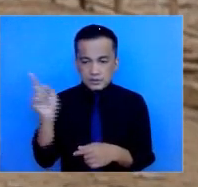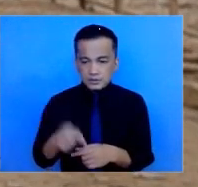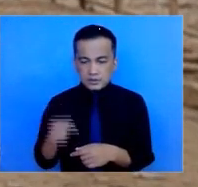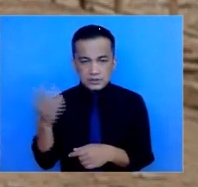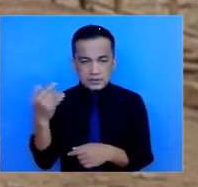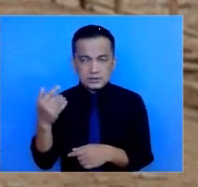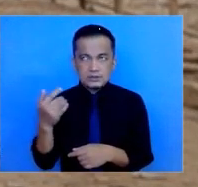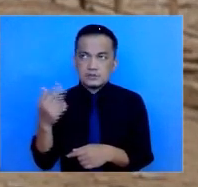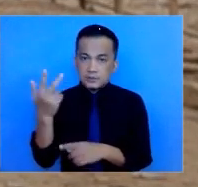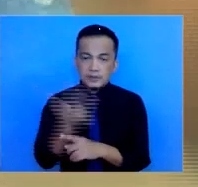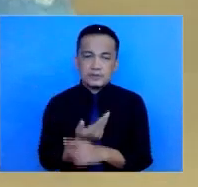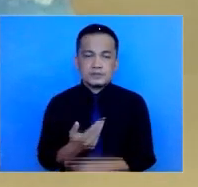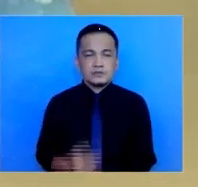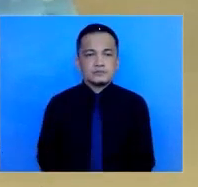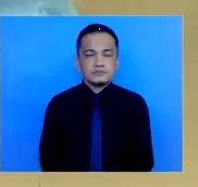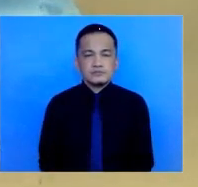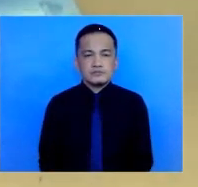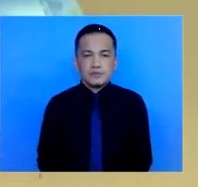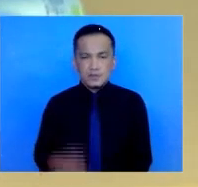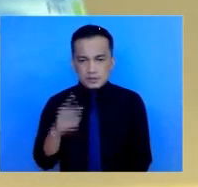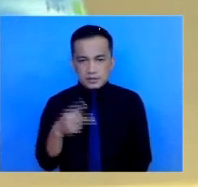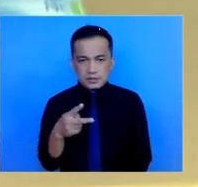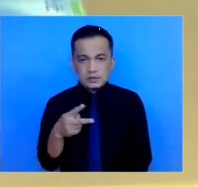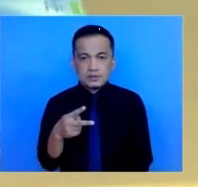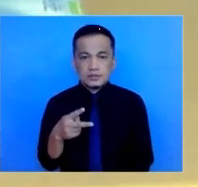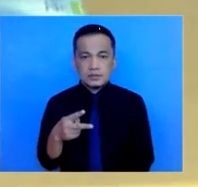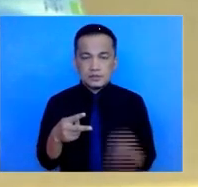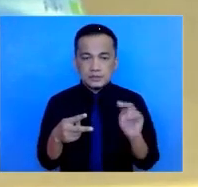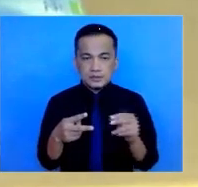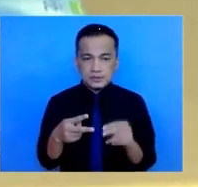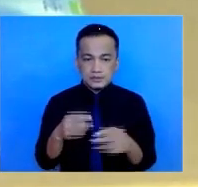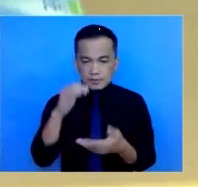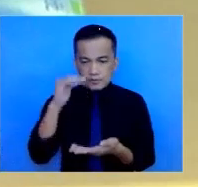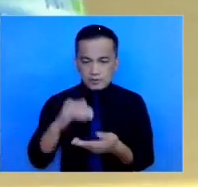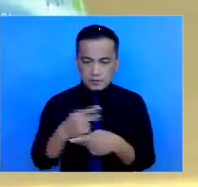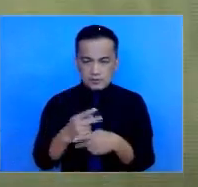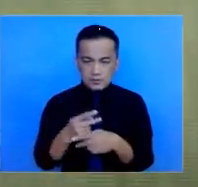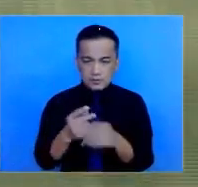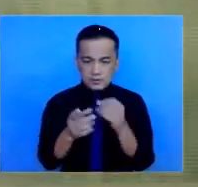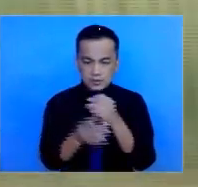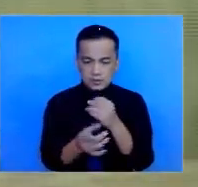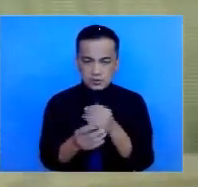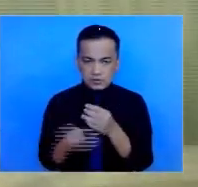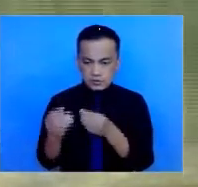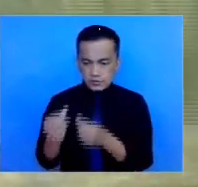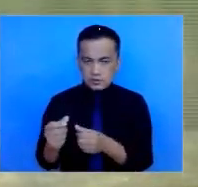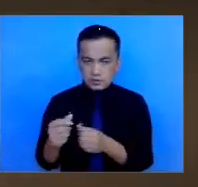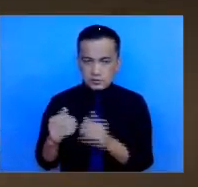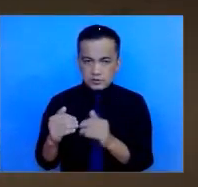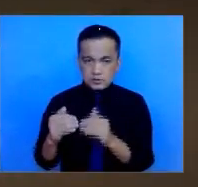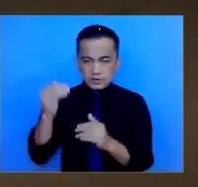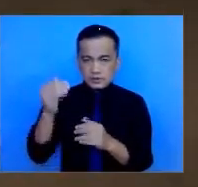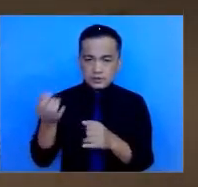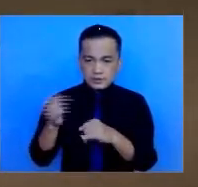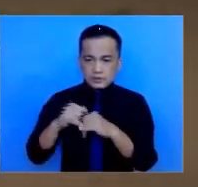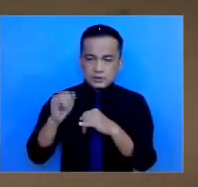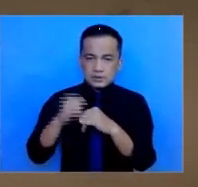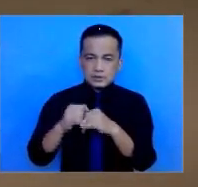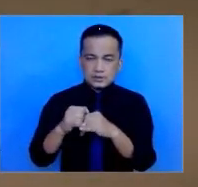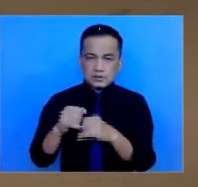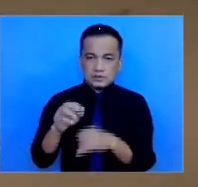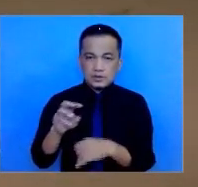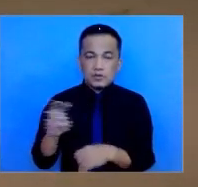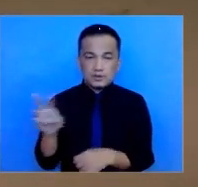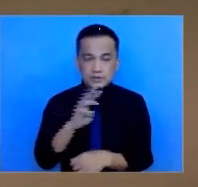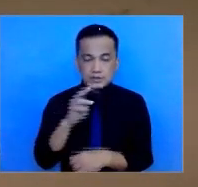3 buwan. At ikalawa, kailangan magbawas ang produksyon ng krudo para tugunan ang tumataas na interest rate sa Western countries at